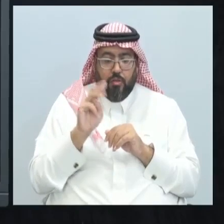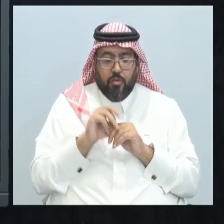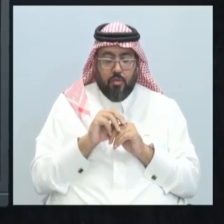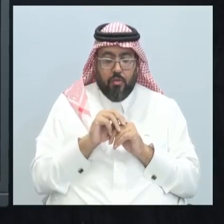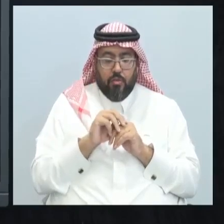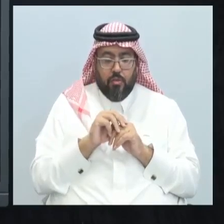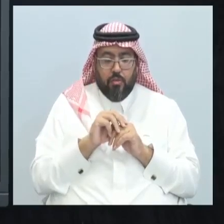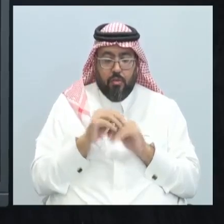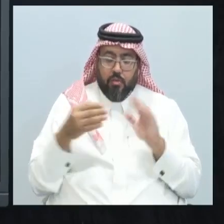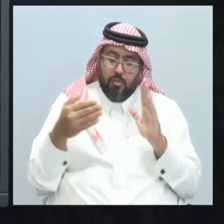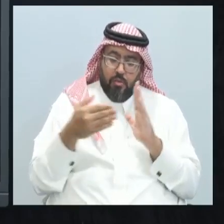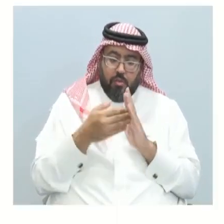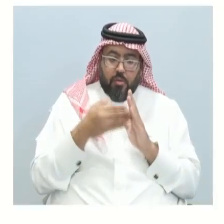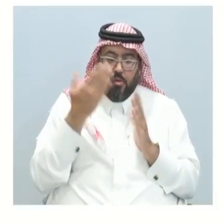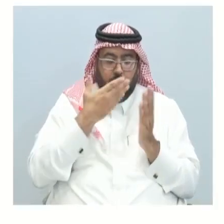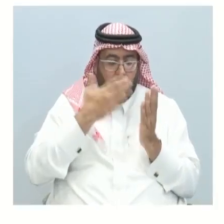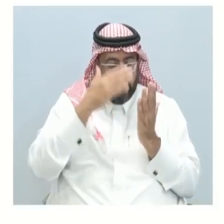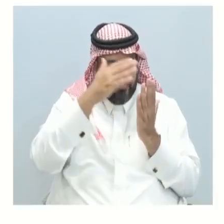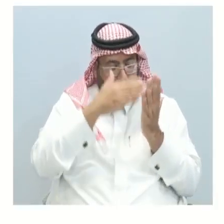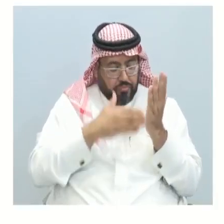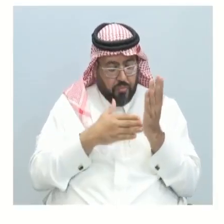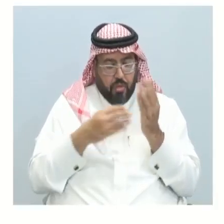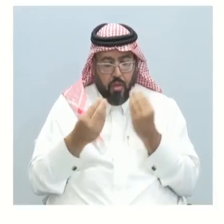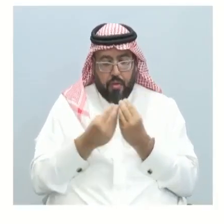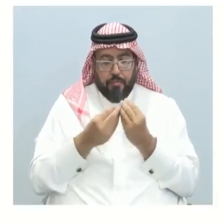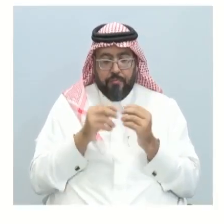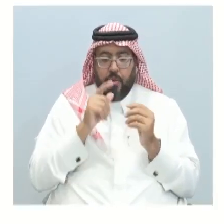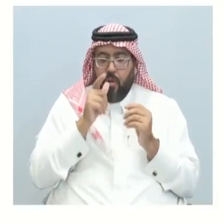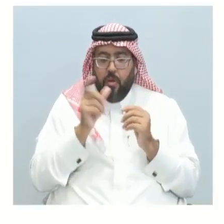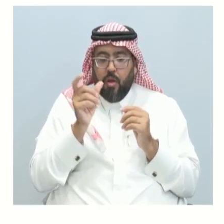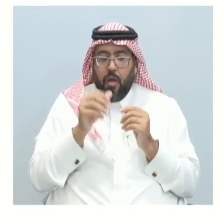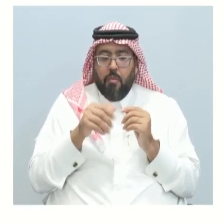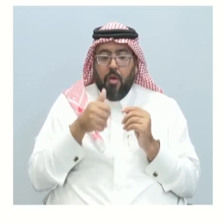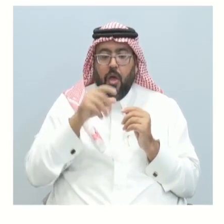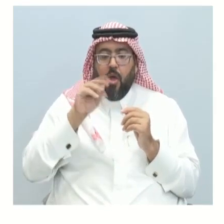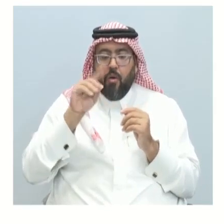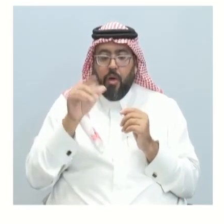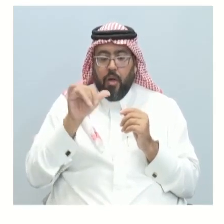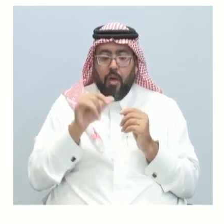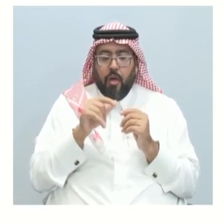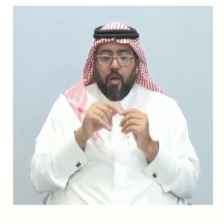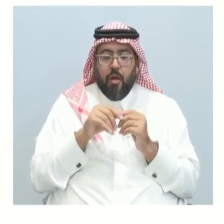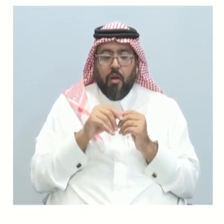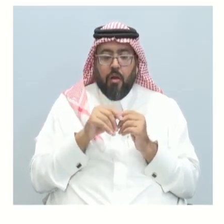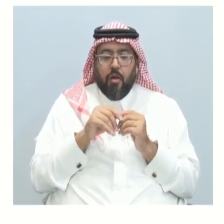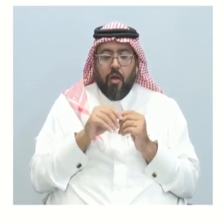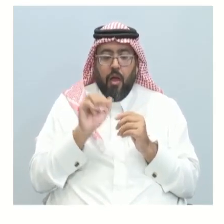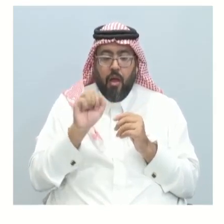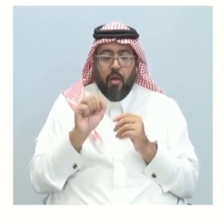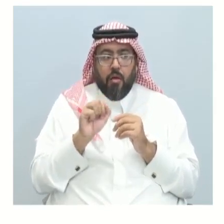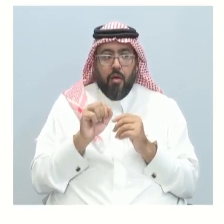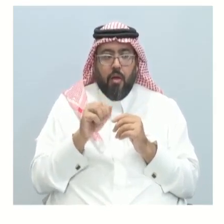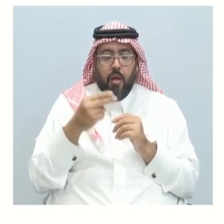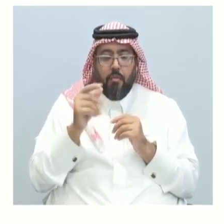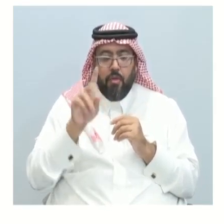ى درسنا نقرا الحديث سويا ما جاء في حديث ابي هريره رضي الله عنه مما يدل على حقوق الزوجه عن